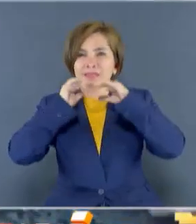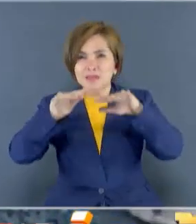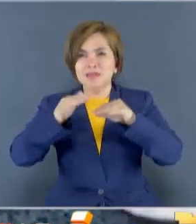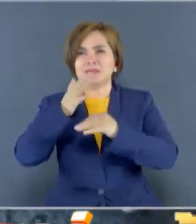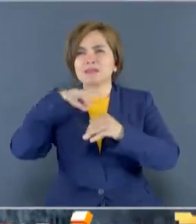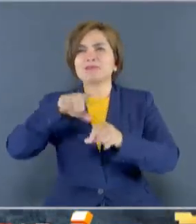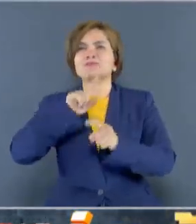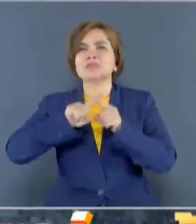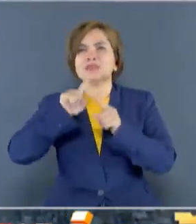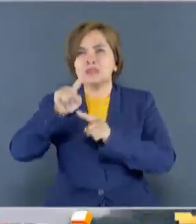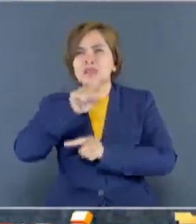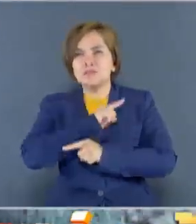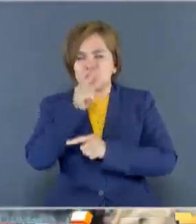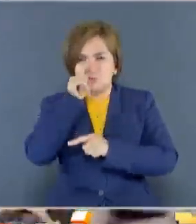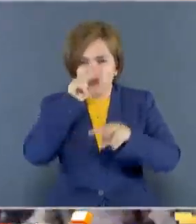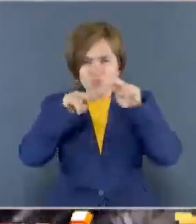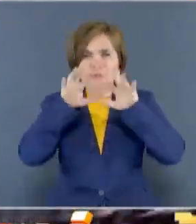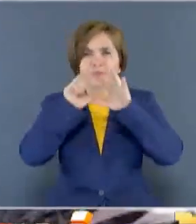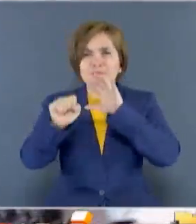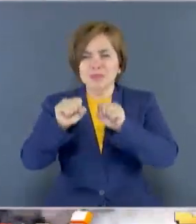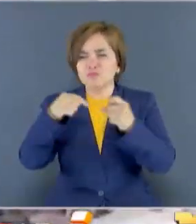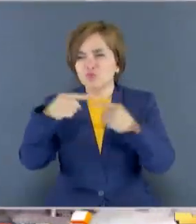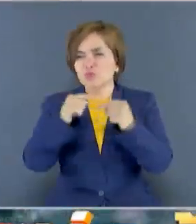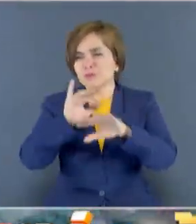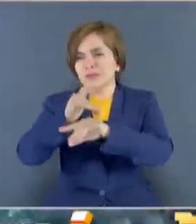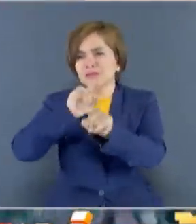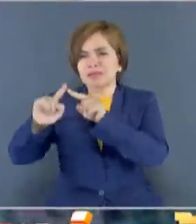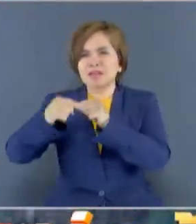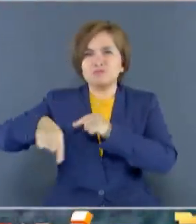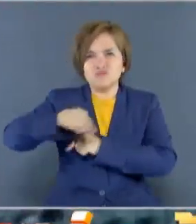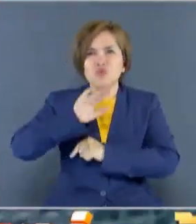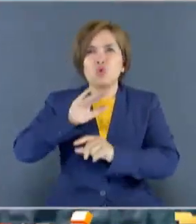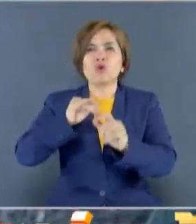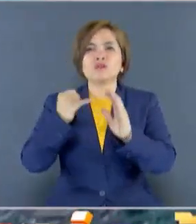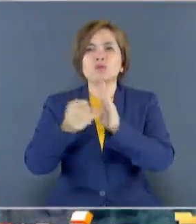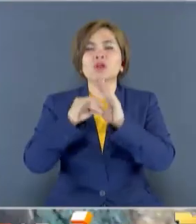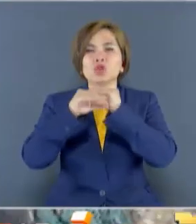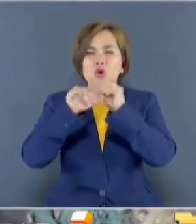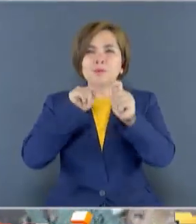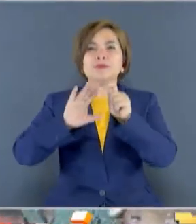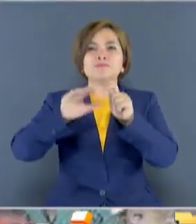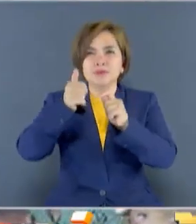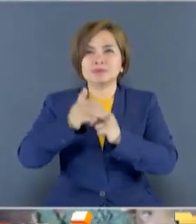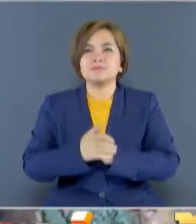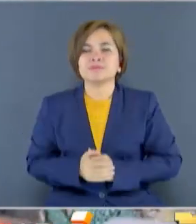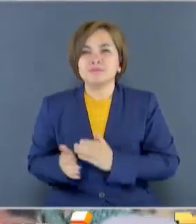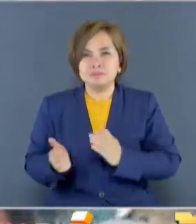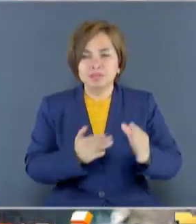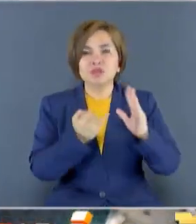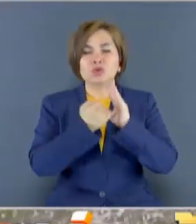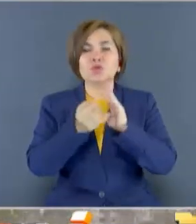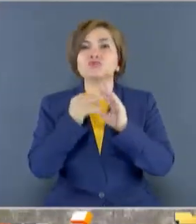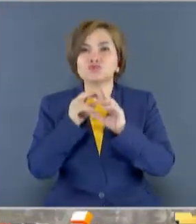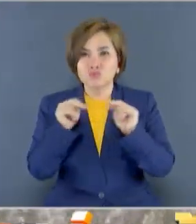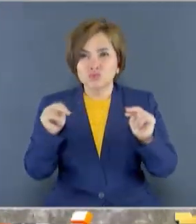1ก็เลยมีการวางอวนดักจับปลาหมอคางดำตามแหล่งน้ำธรรมชาติอื่นๆนะครับในเขตตัวเมืองระยองด้วยครับไปต่อกันที่นนทบุรีครับ